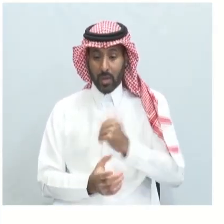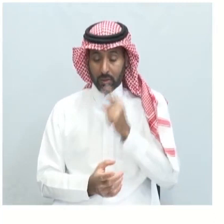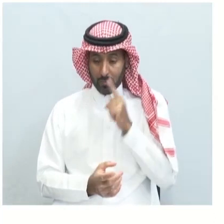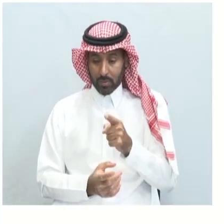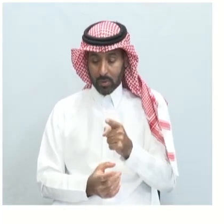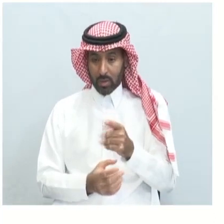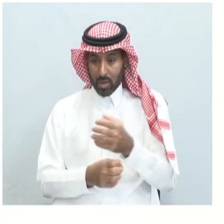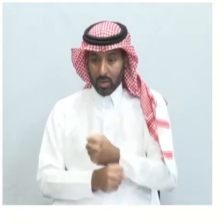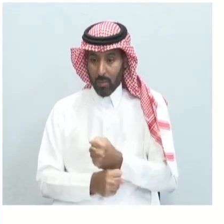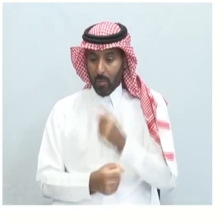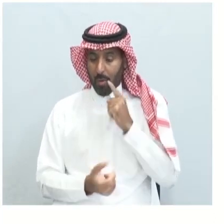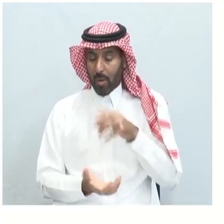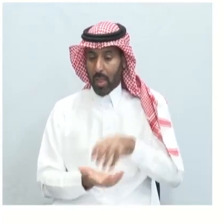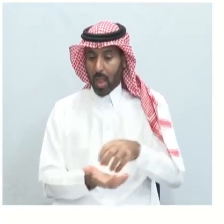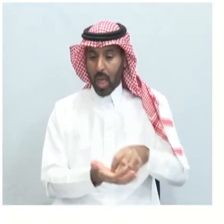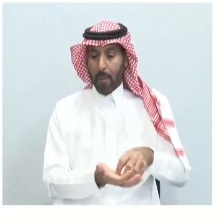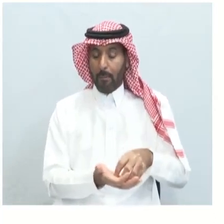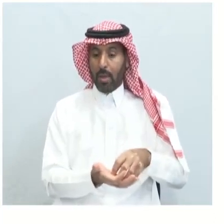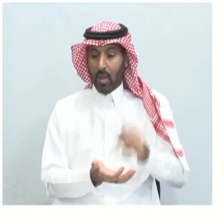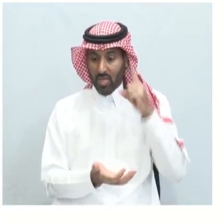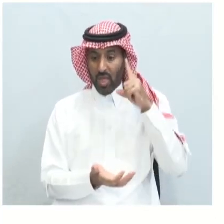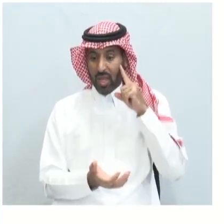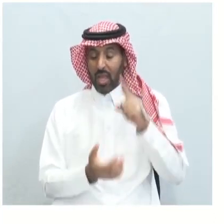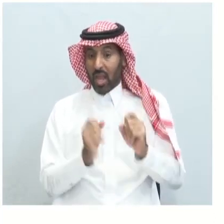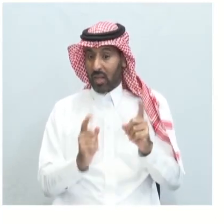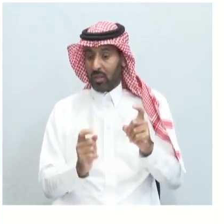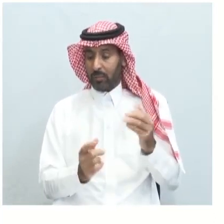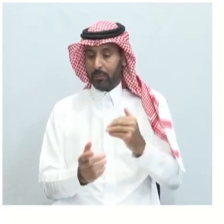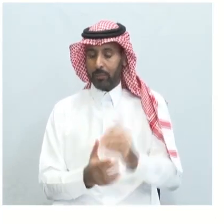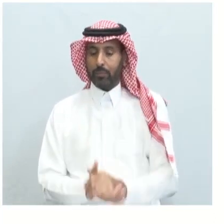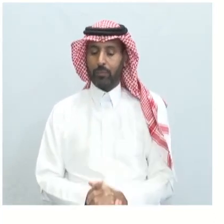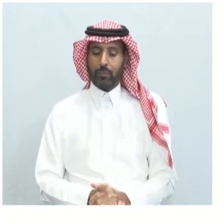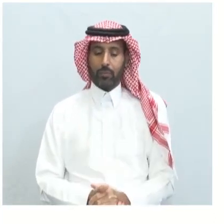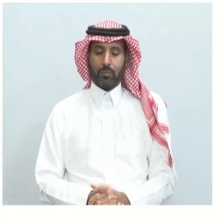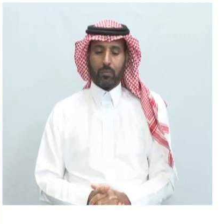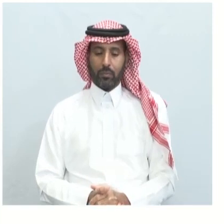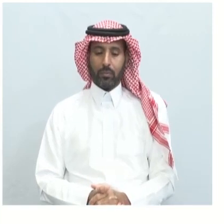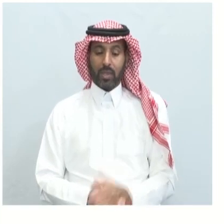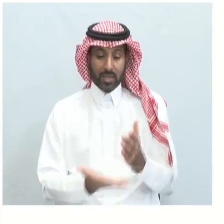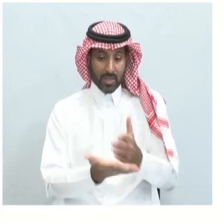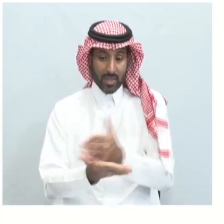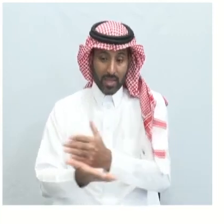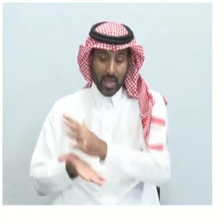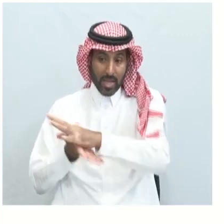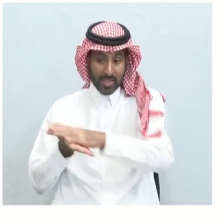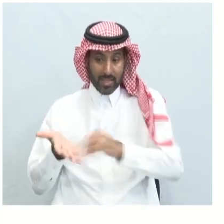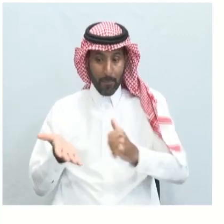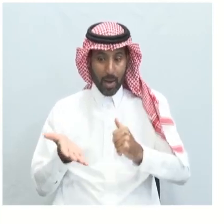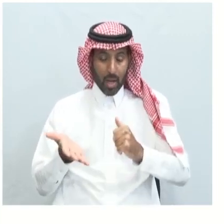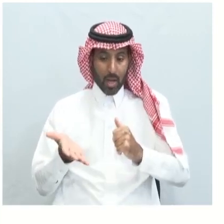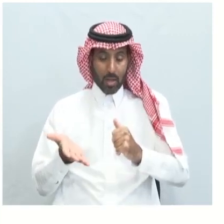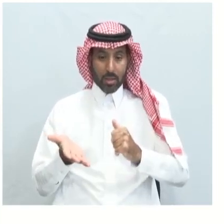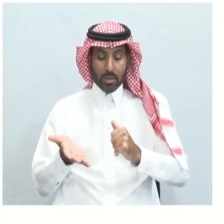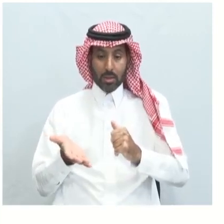للامن السبراني لضمان امن هذه المدن تشمل هذه التدابير على تجزئه الشبكه استخدام